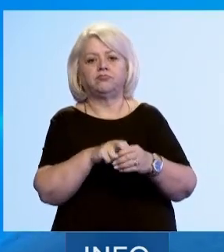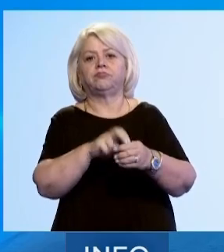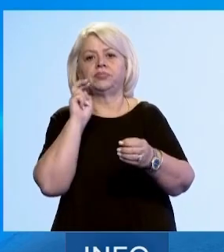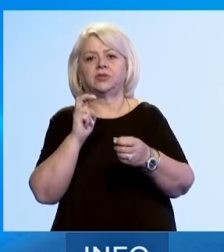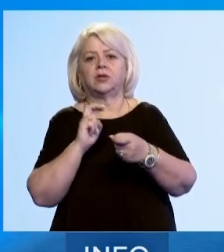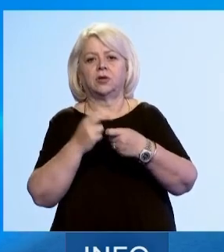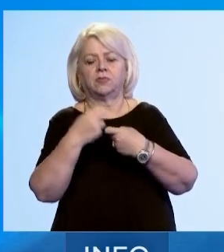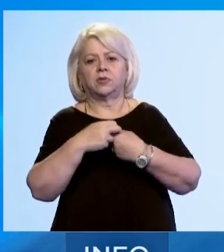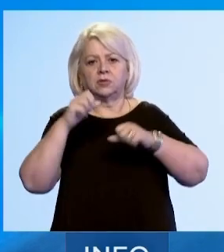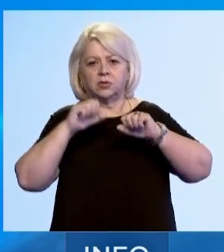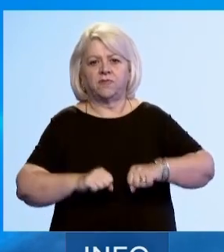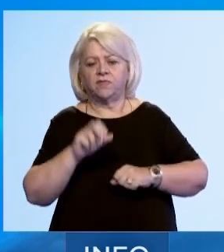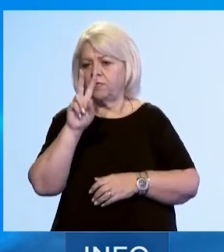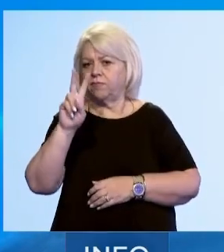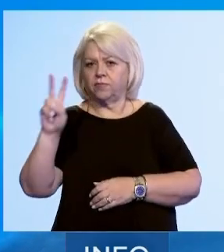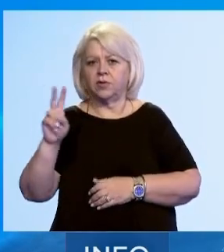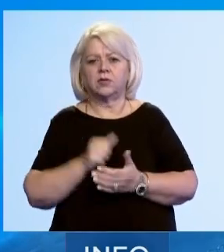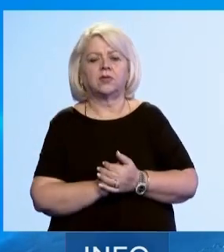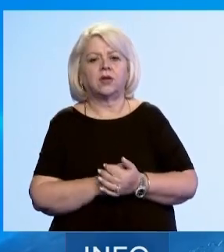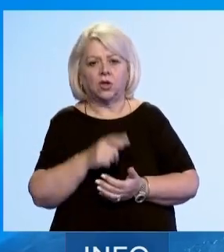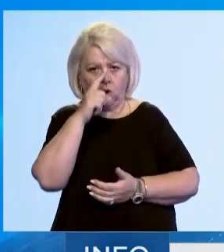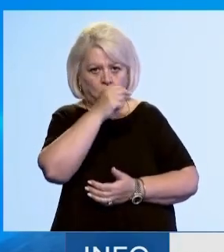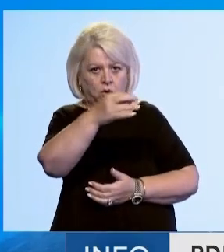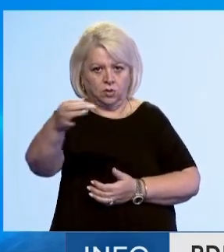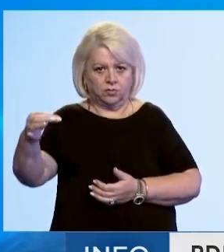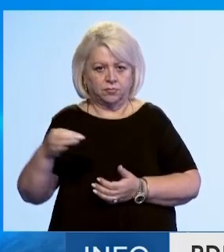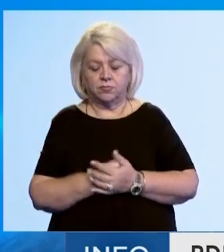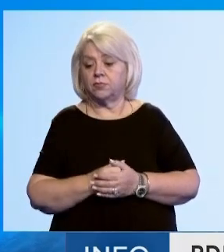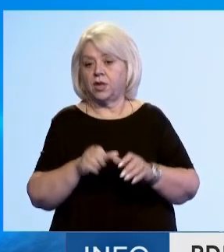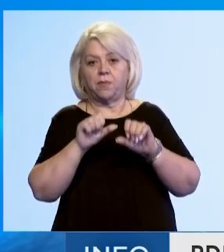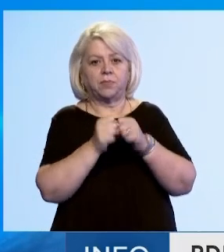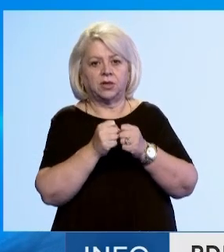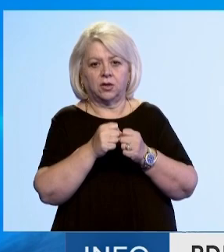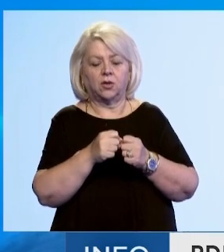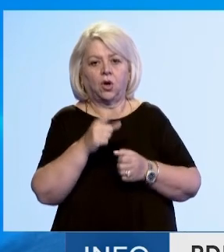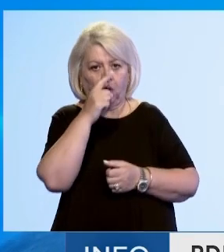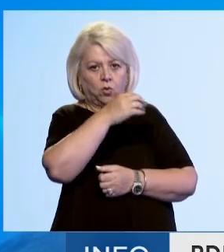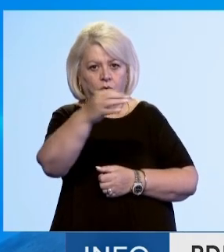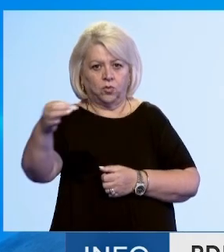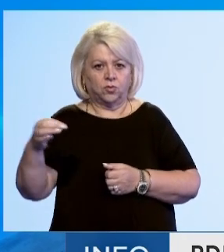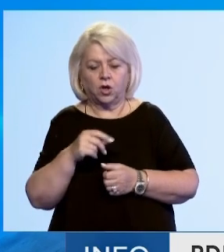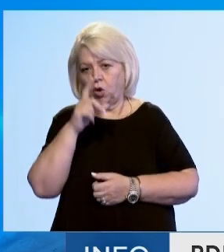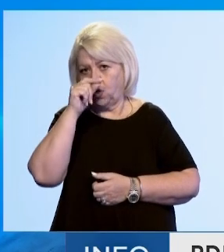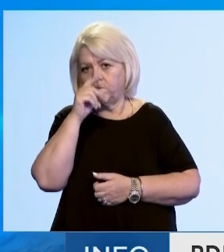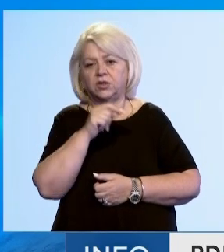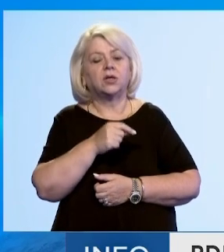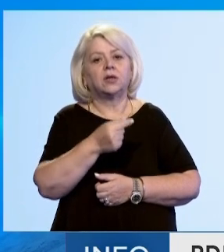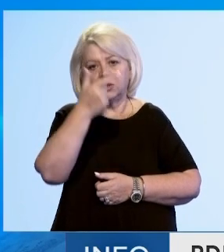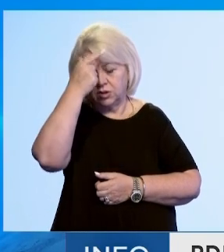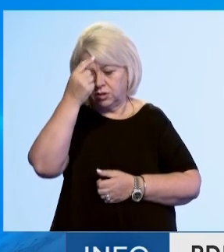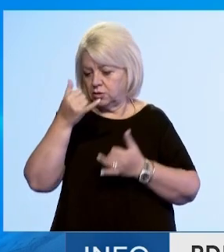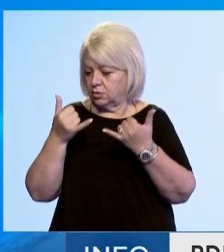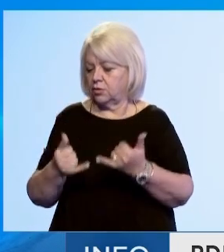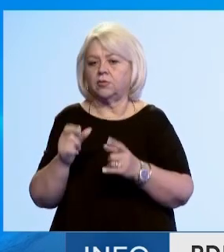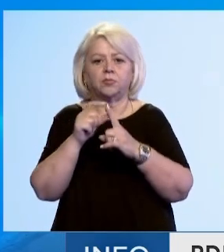koalicionet qeverise me lëvizjen vetëvendosje në nivelin lokal. Pas prishjes koalicionit ditë më parë në komunën e Gjilanit, sot